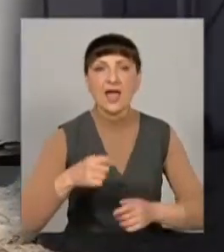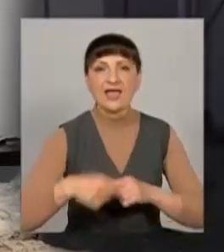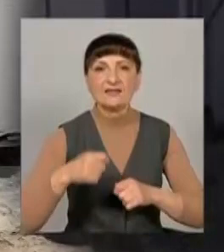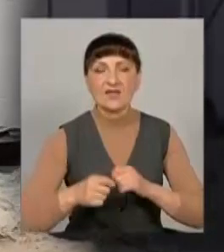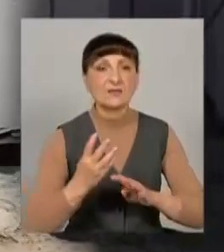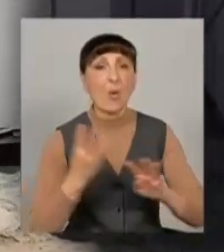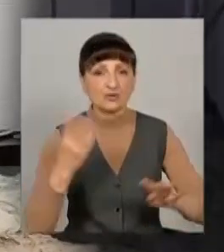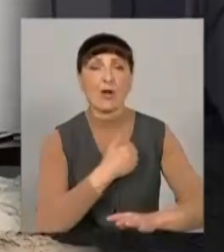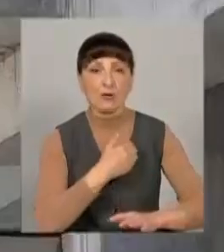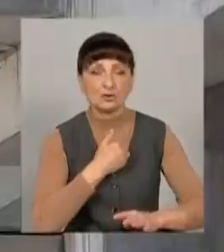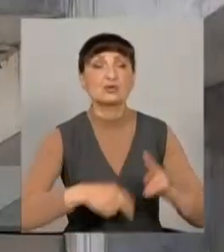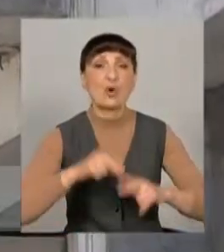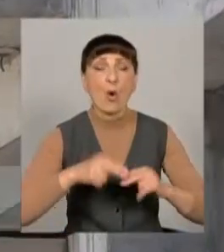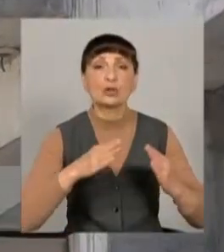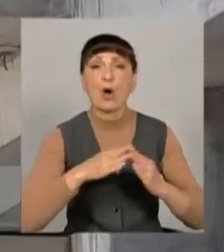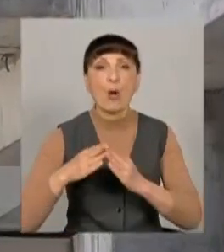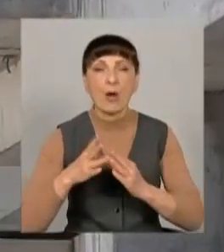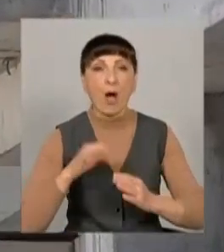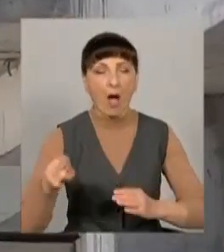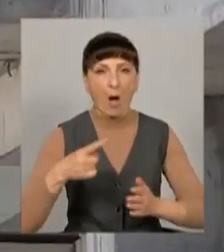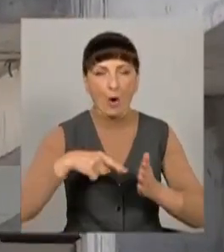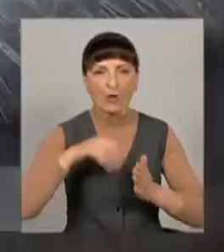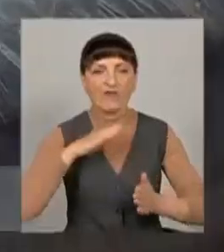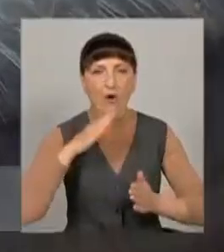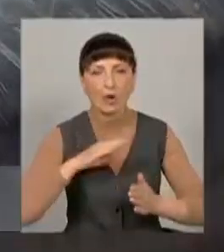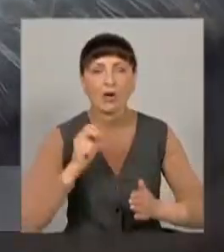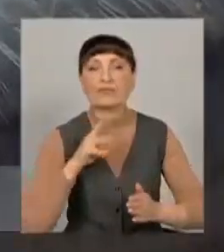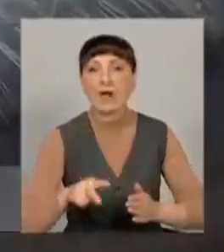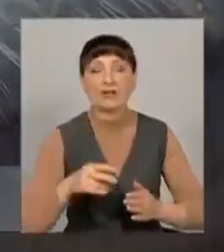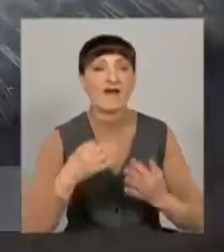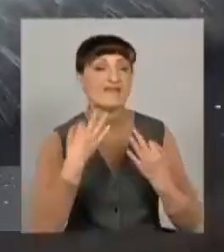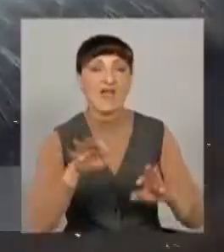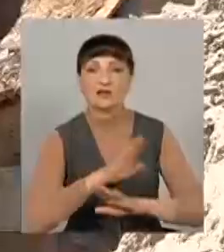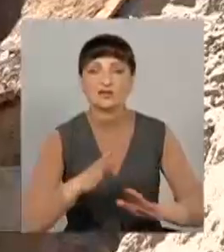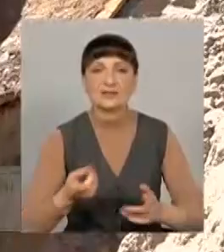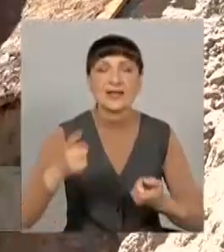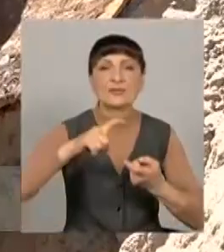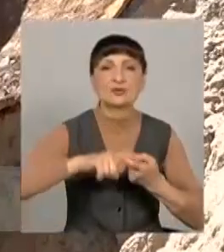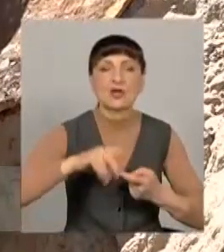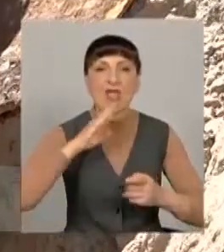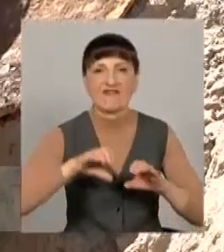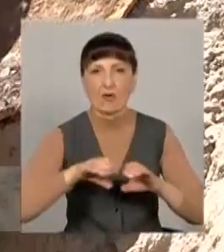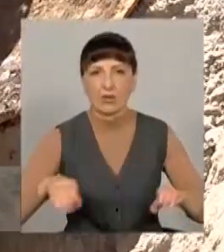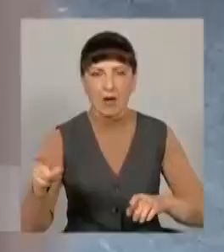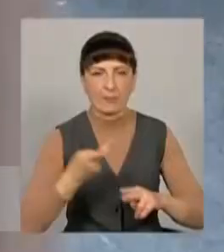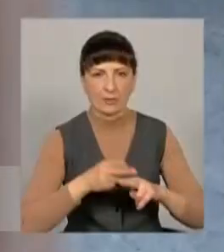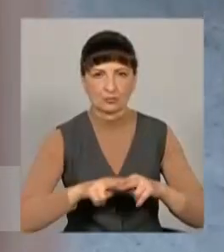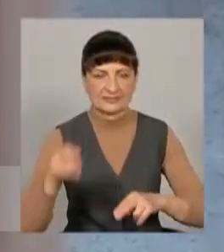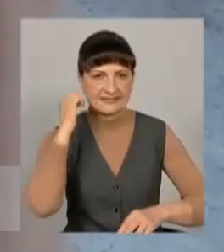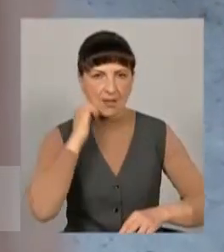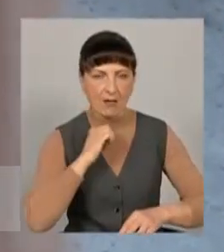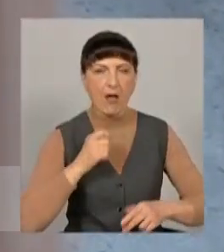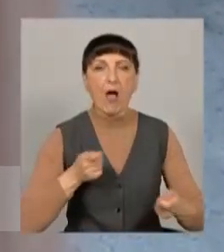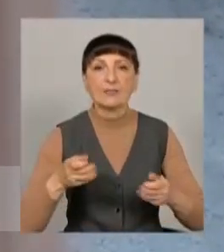очередь на строительство ЖК. Вот только в горводоканале не дают техническое разрешение на подключение к изношенным канализационным сетям. В